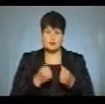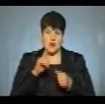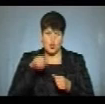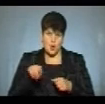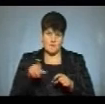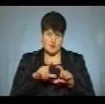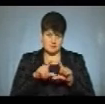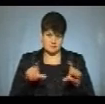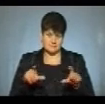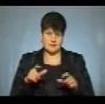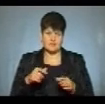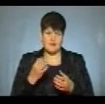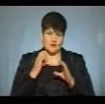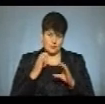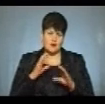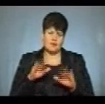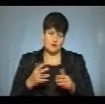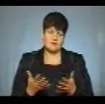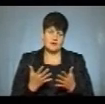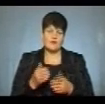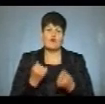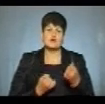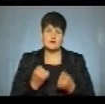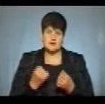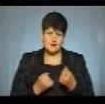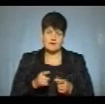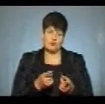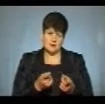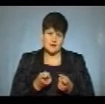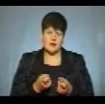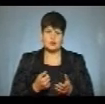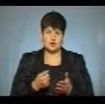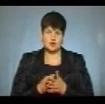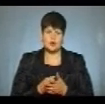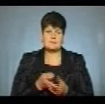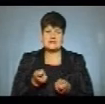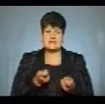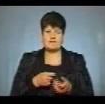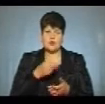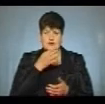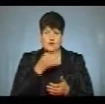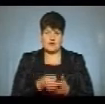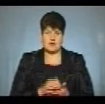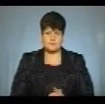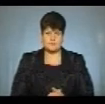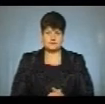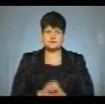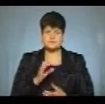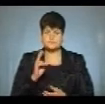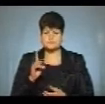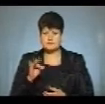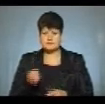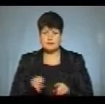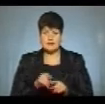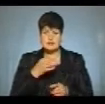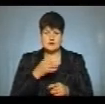автомобіля, і згодом вдалося встановити водія цього автомобіля, він був притягнений до адміністративної відповідальності. Сергій Крета також повідомив, що